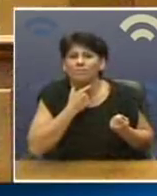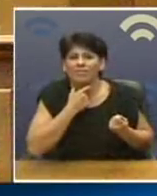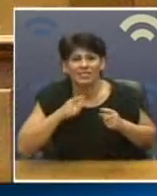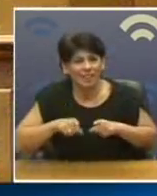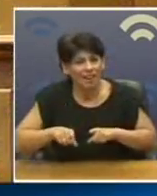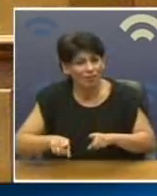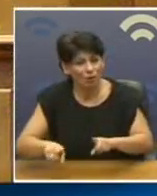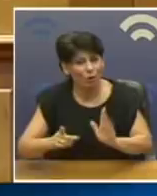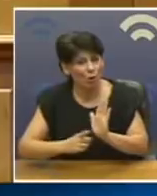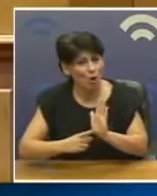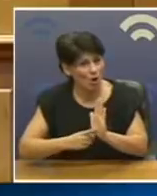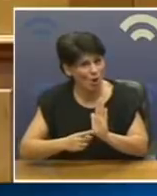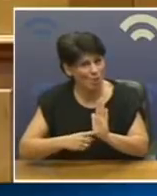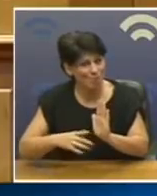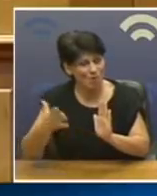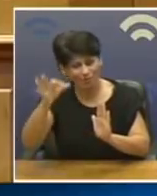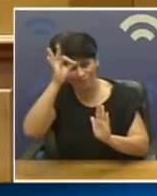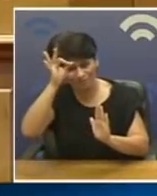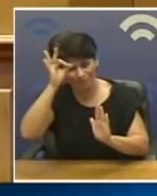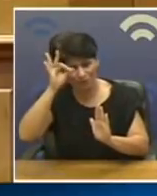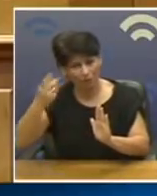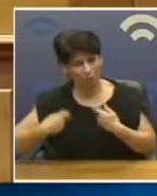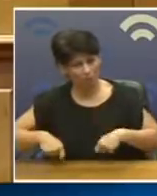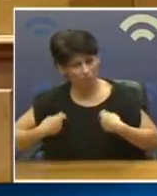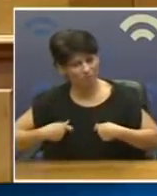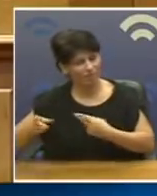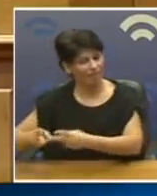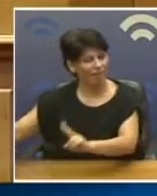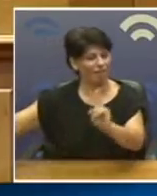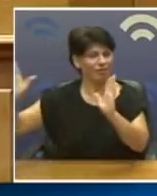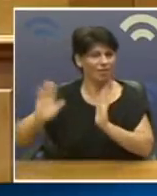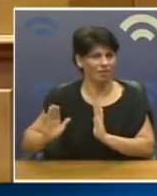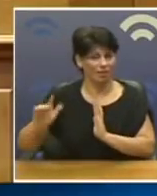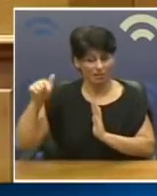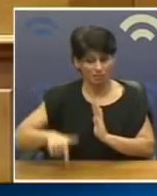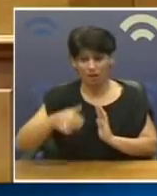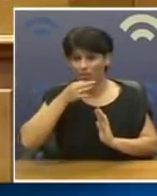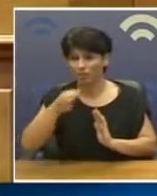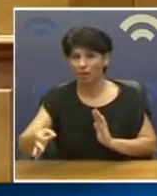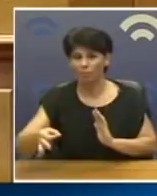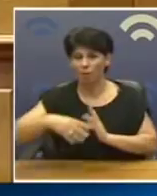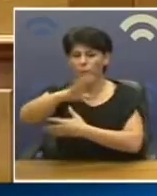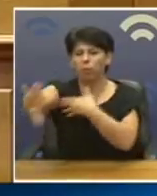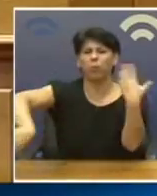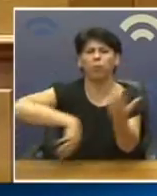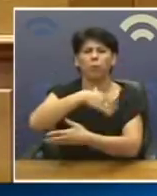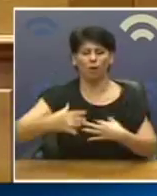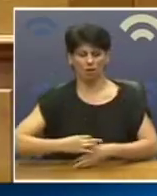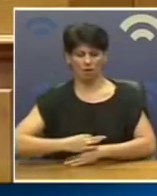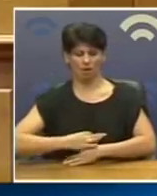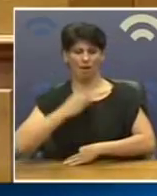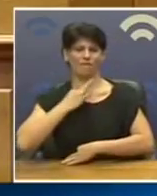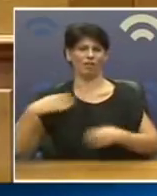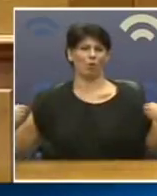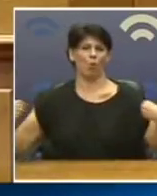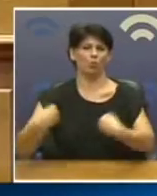και την τάξη για τους μεγάλους και τους ισχυρούς. Για αυτούς που εγώ σήμερα θα ονομάσω μπαχαλάκιδες με κουστούμια και με γραβάτες